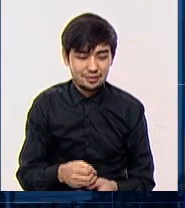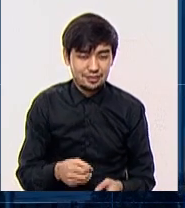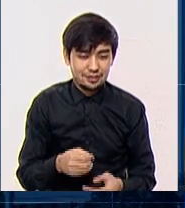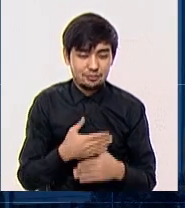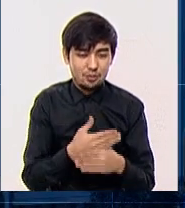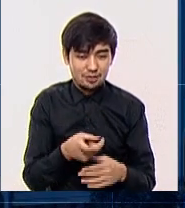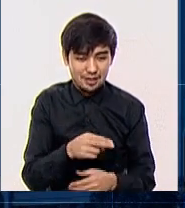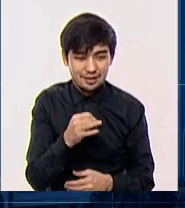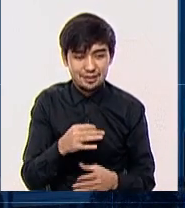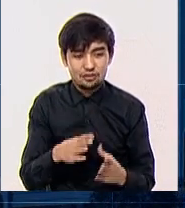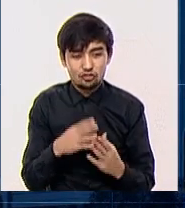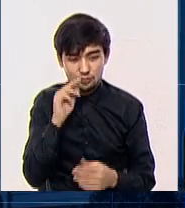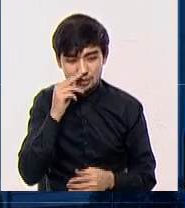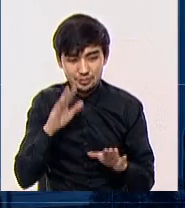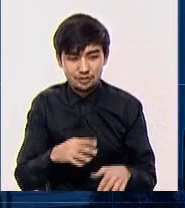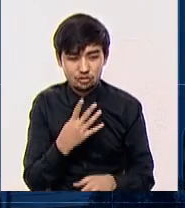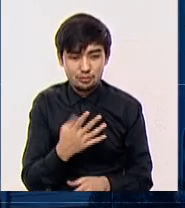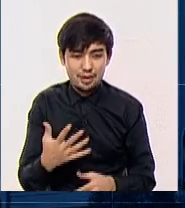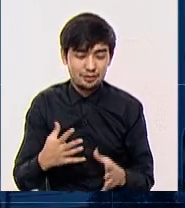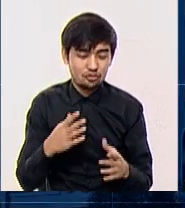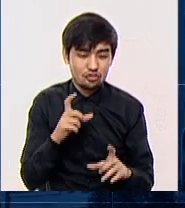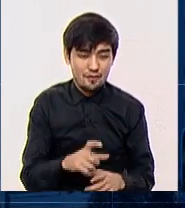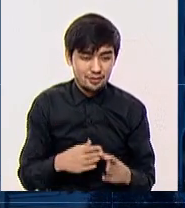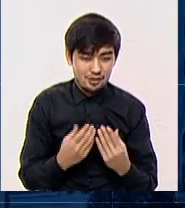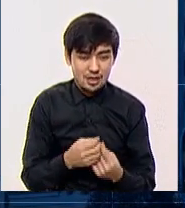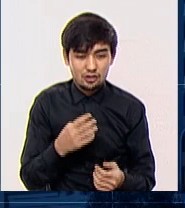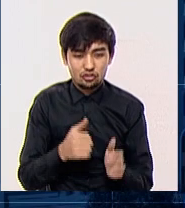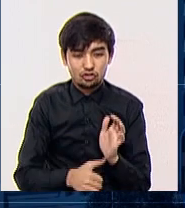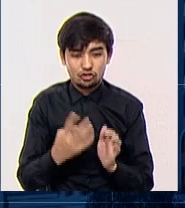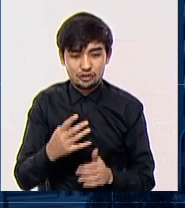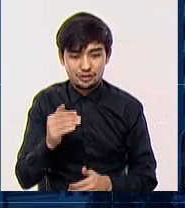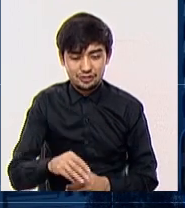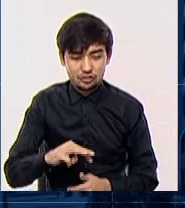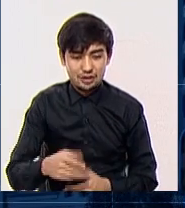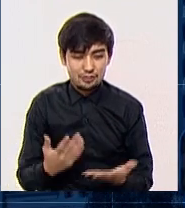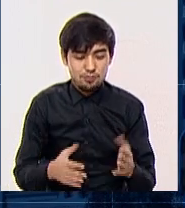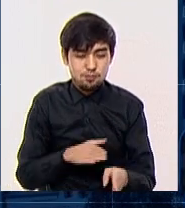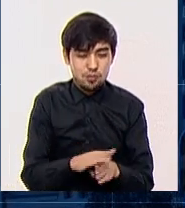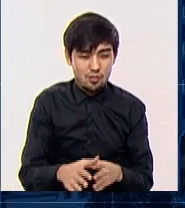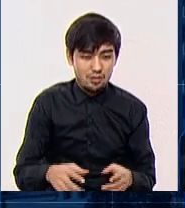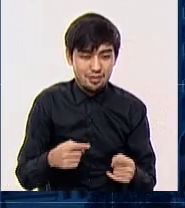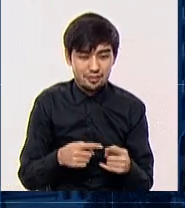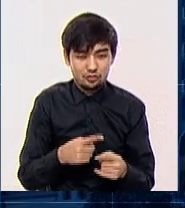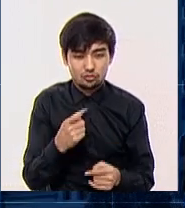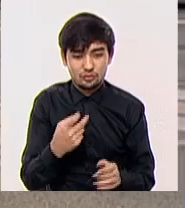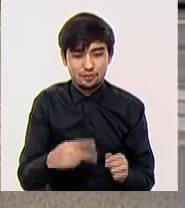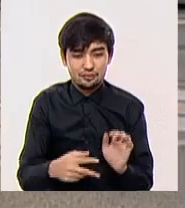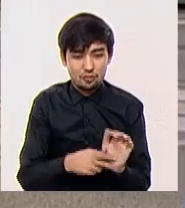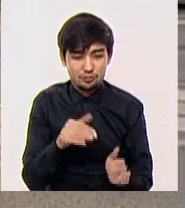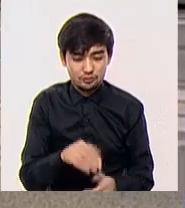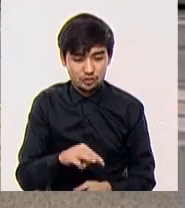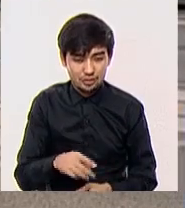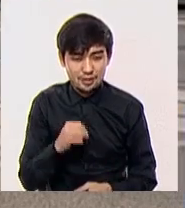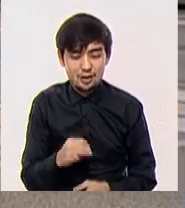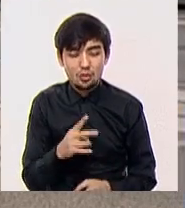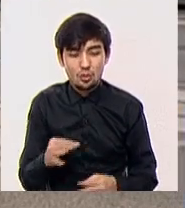В Шымкенте семье из 4-5 человек вернут 64 тысячи тенге, если полная аренда составит 128 тысяч. Но